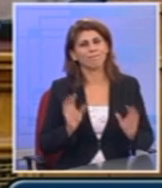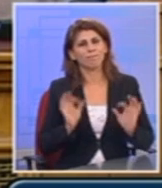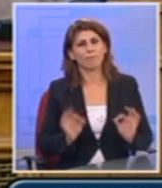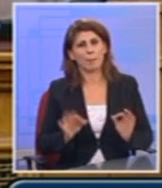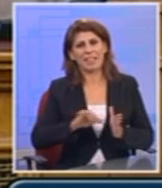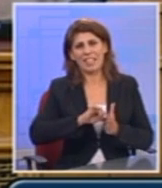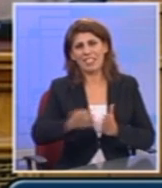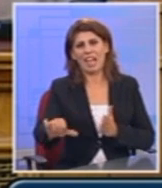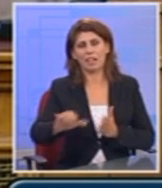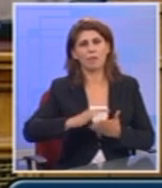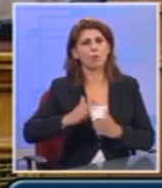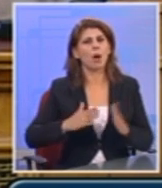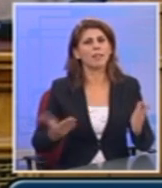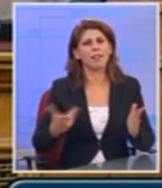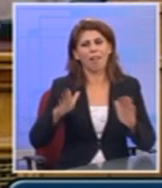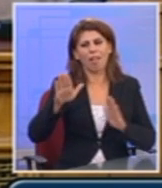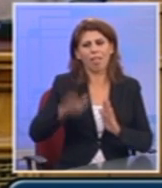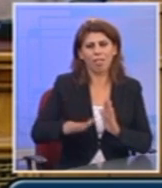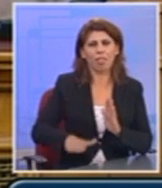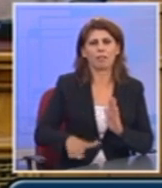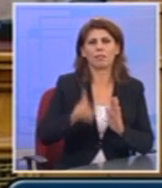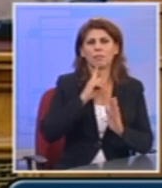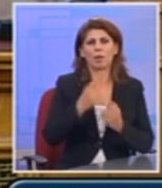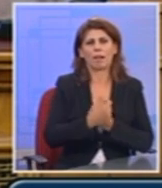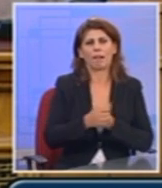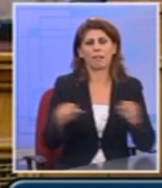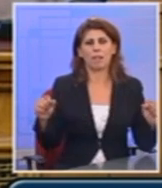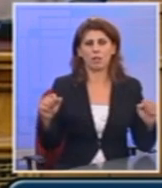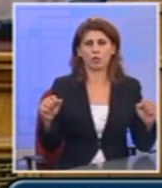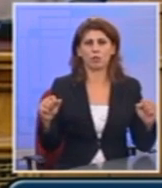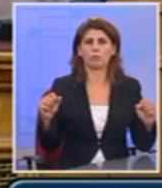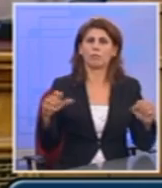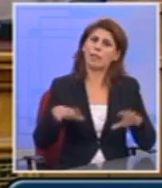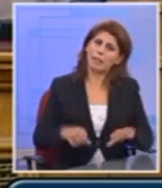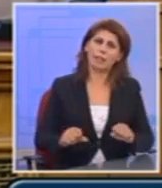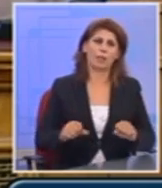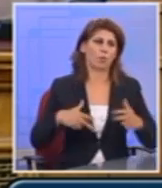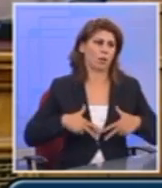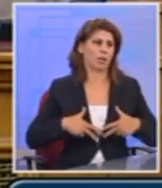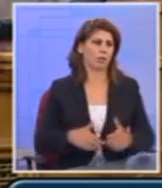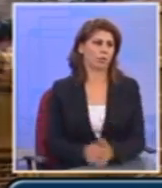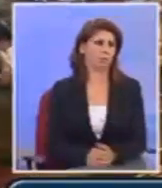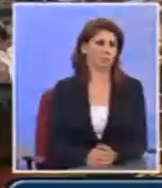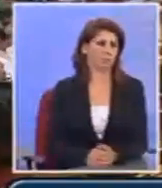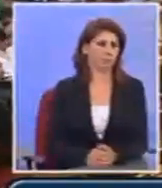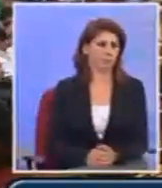διαγραφή από το χάρτη αλλά σε μία υποβάθμισή της ως ενός ανεξάρτητου και κυρίαρχο κράτος ευχαριστώ